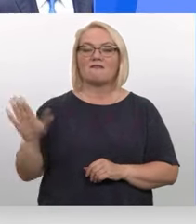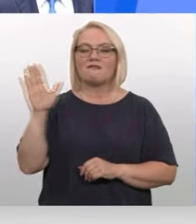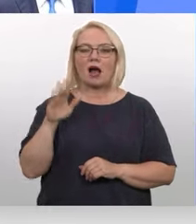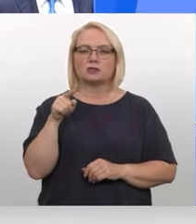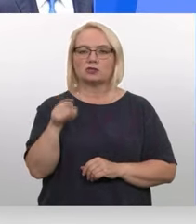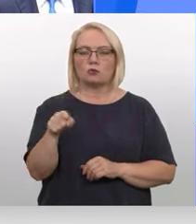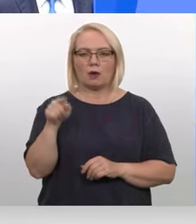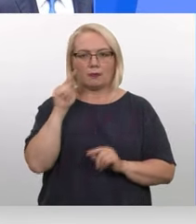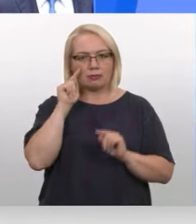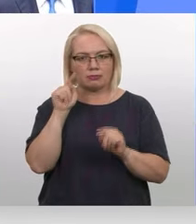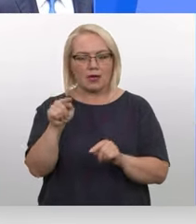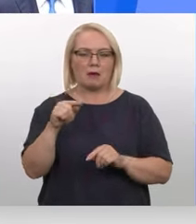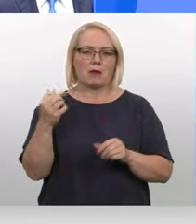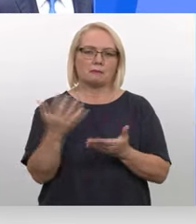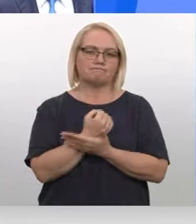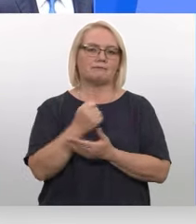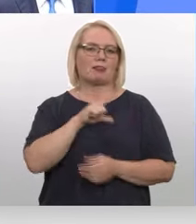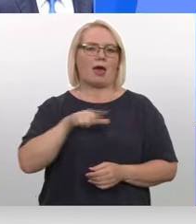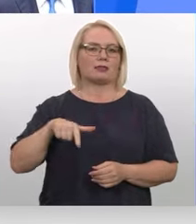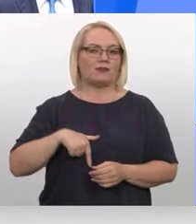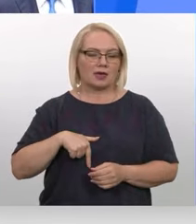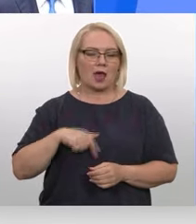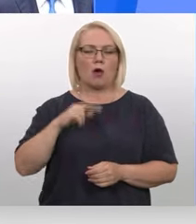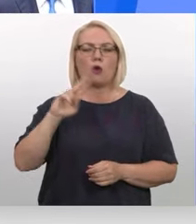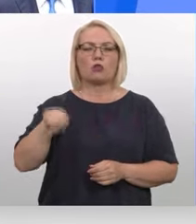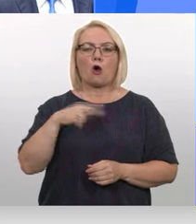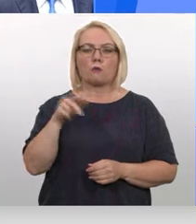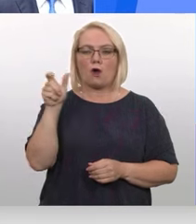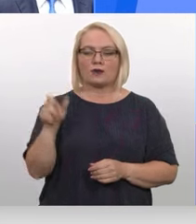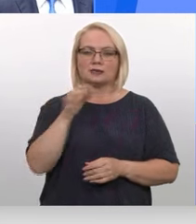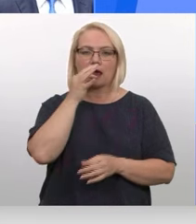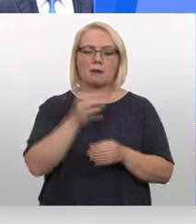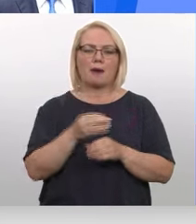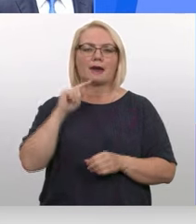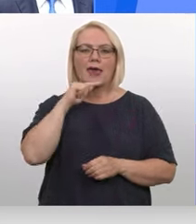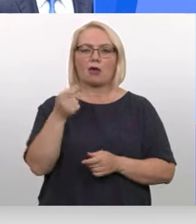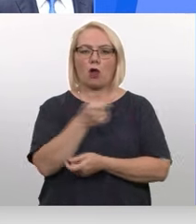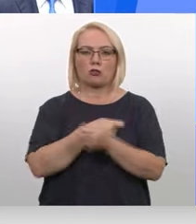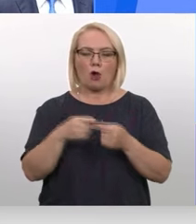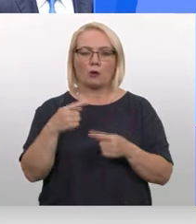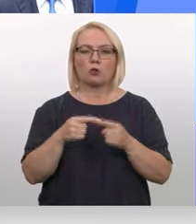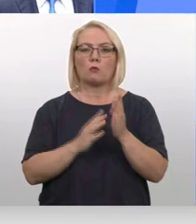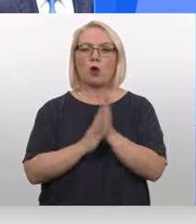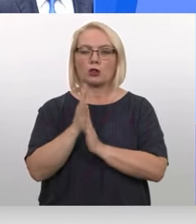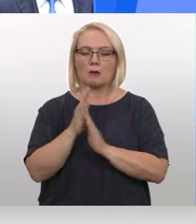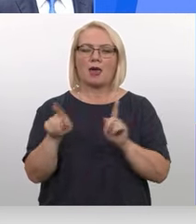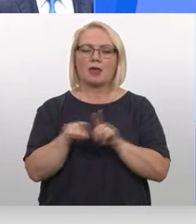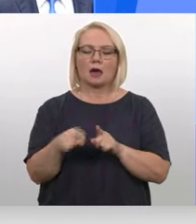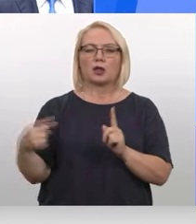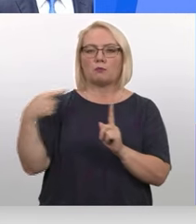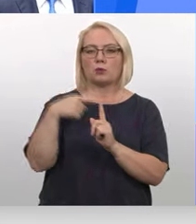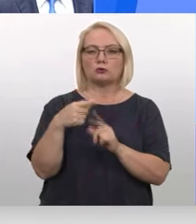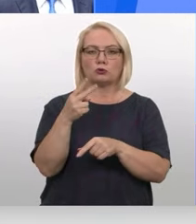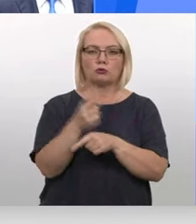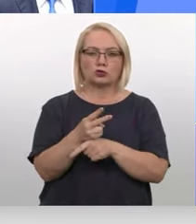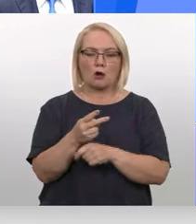tas ir ticis Latvijai. Un Dombrovskis atbildēs tad par ekonomiku un produktivitāti, bet viņam ir šis te papildus uzdevums arī